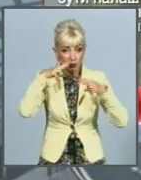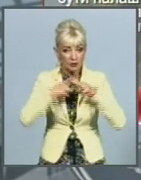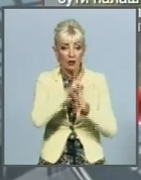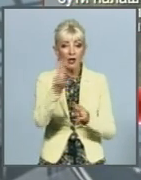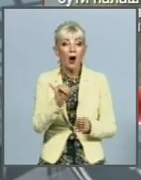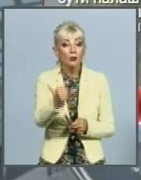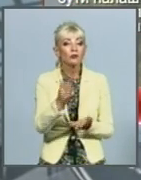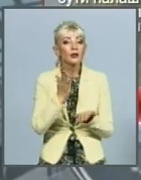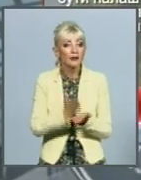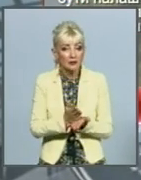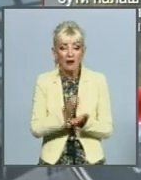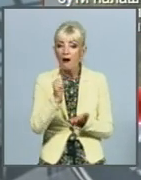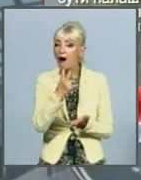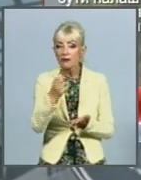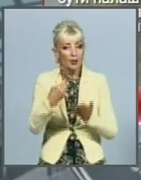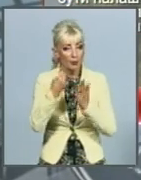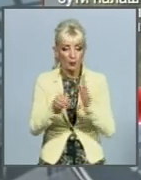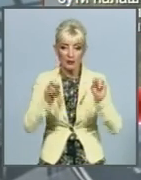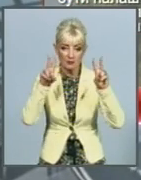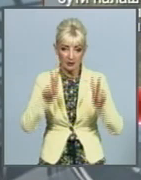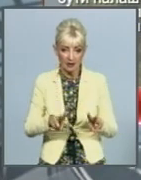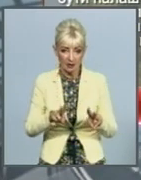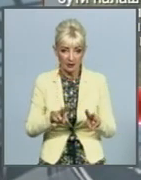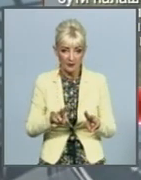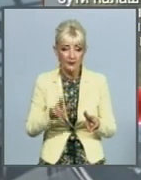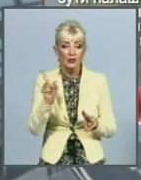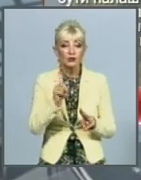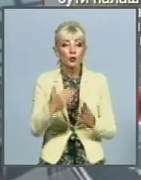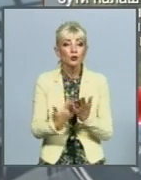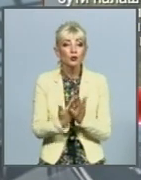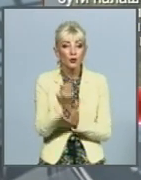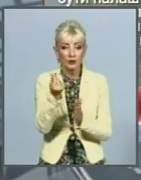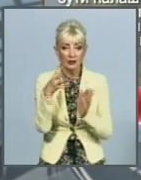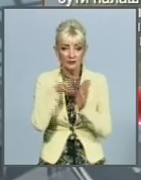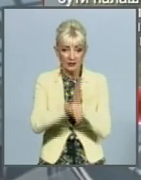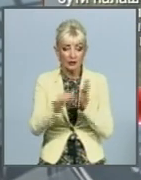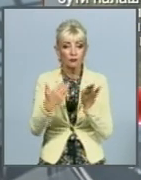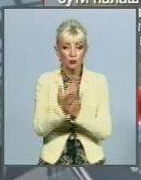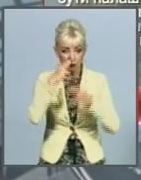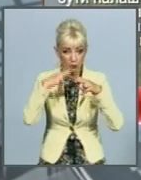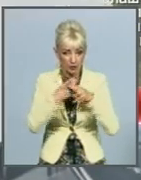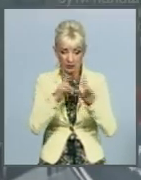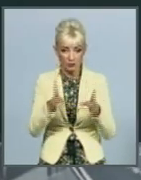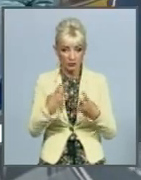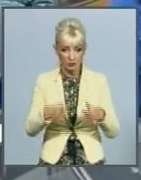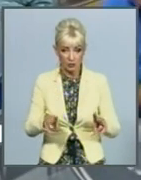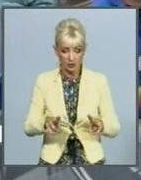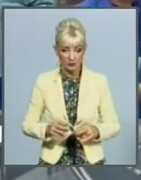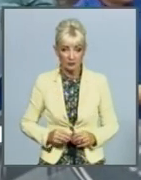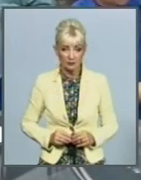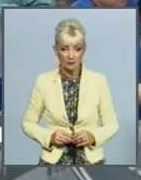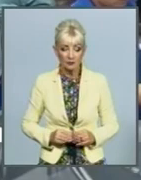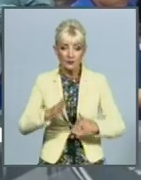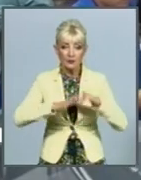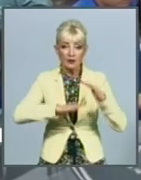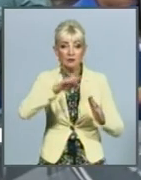є під рукою, а не купувати спеціально. Тобто, що нових інвестицій у нову техніку не потрібно.